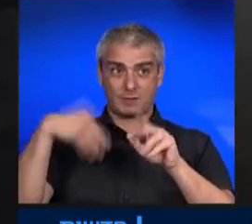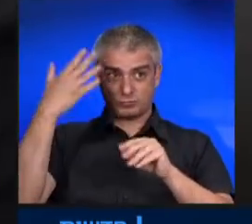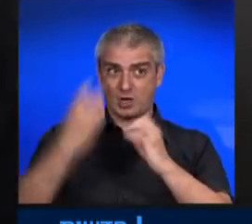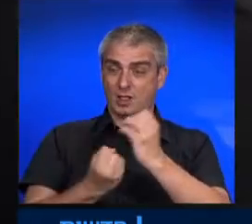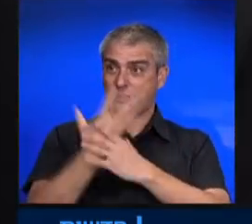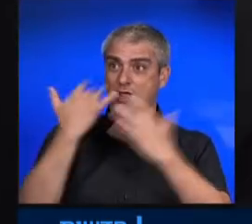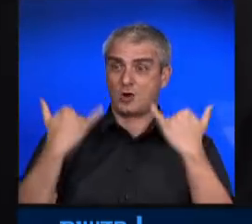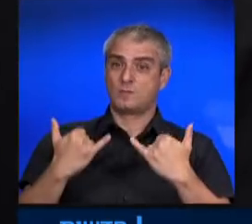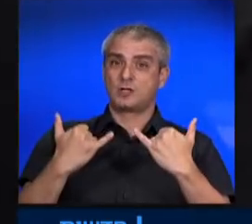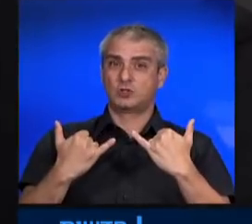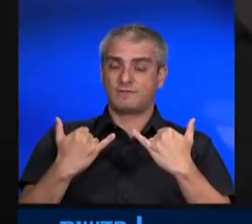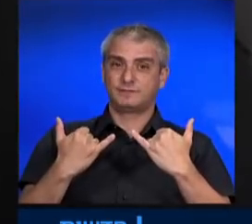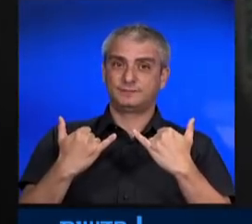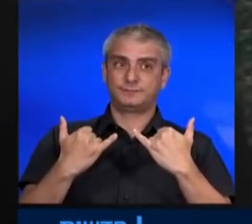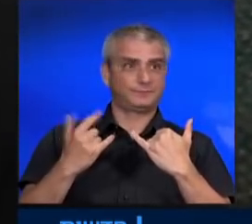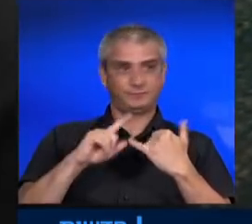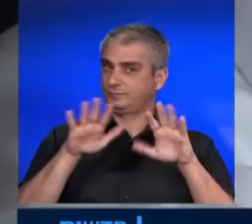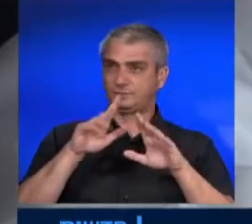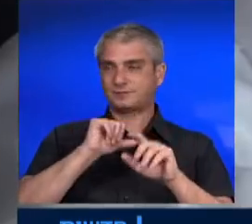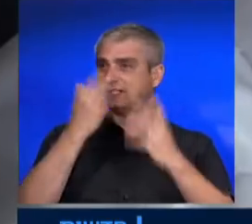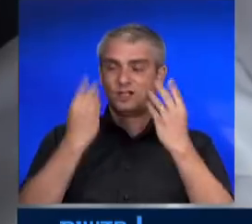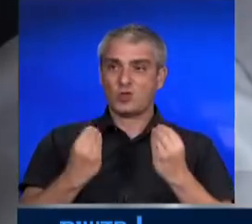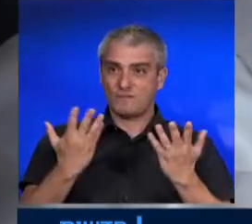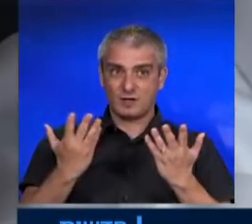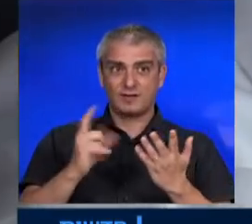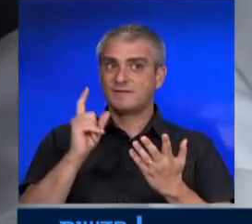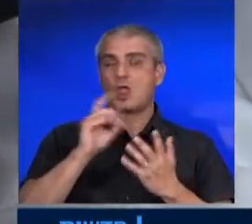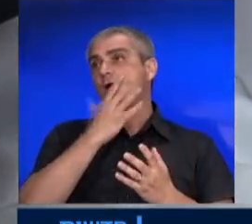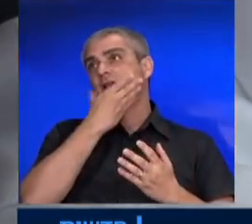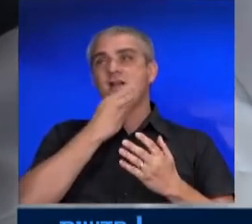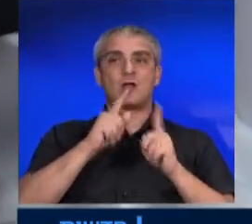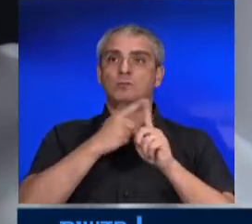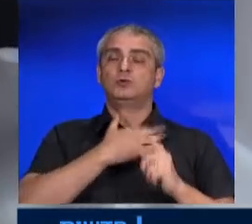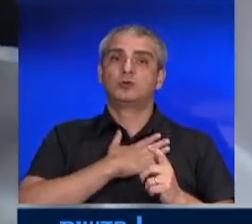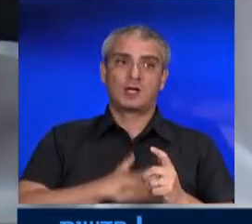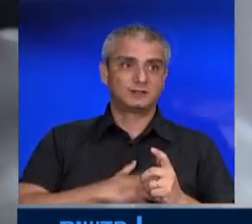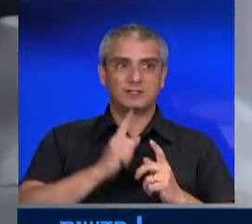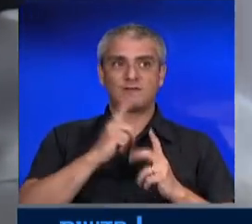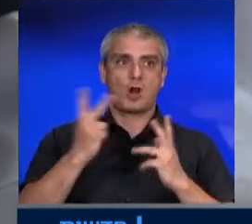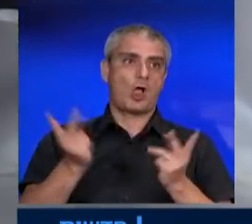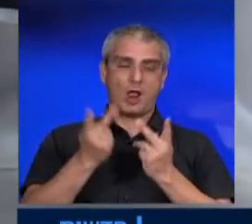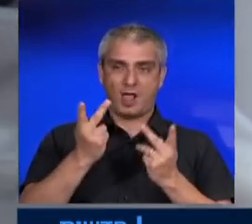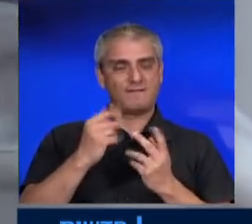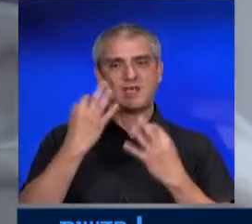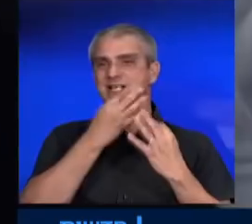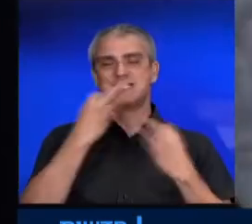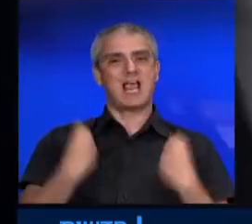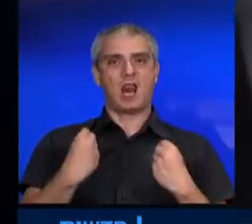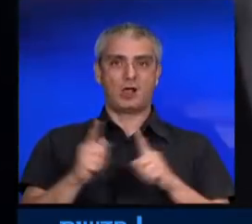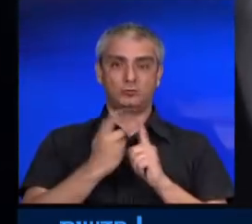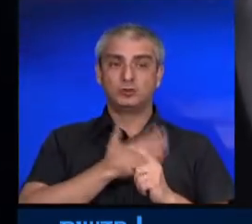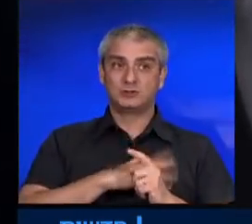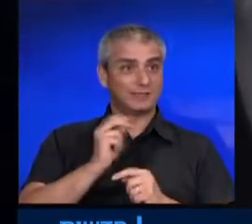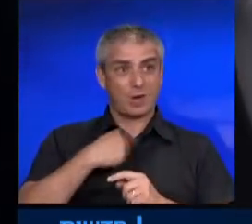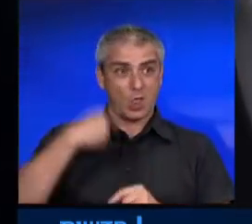שהממשלה שתקום עכשיו, שהיא לא הממשלה האידיאלית, והיא לא יפהפייה כמו שרצינו אותה, והיא לא קלה ויעילה כמו שרצינו אותה, אם לא הייתי